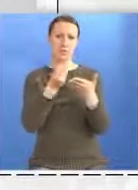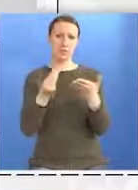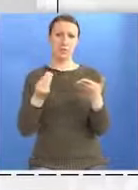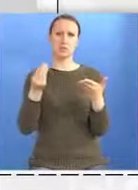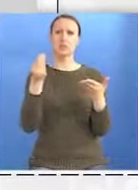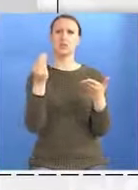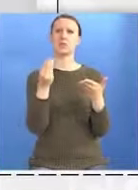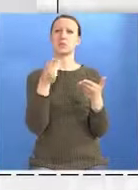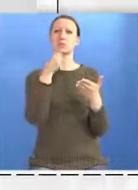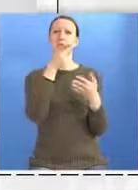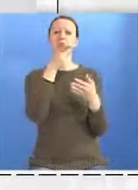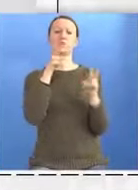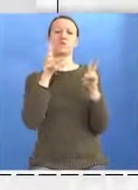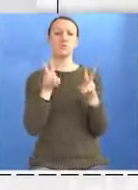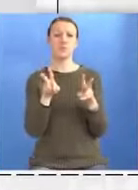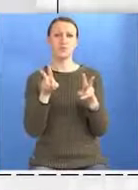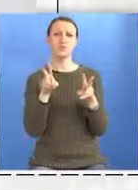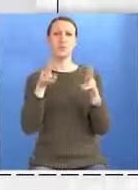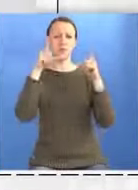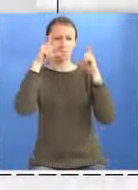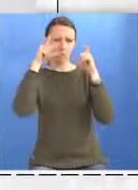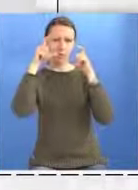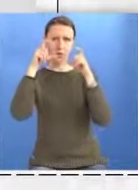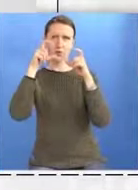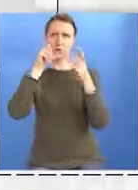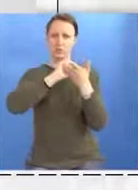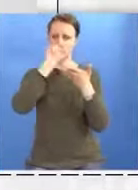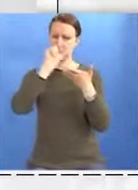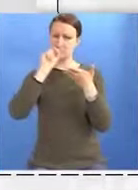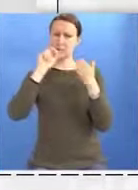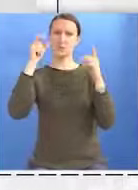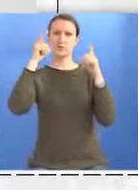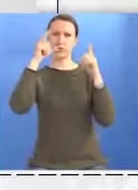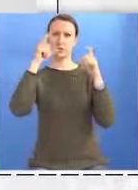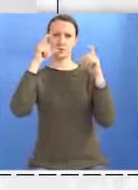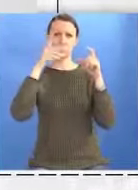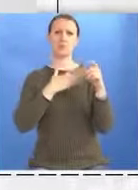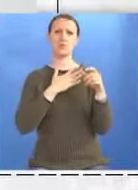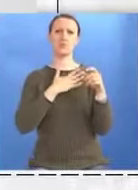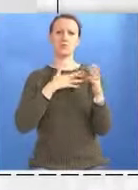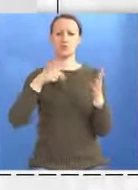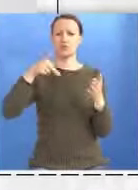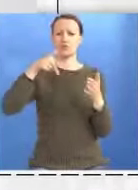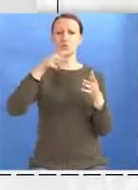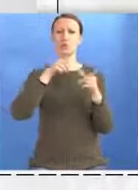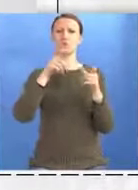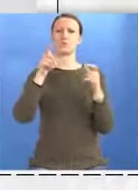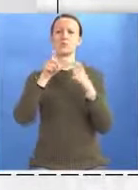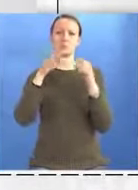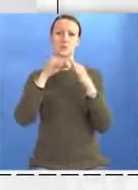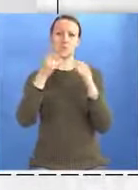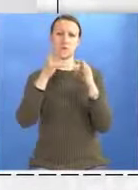i to su u stvari fotografske crtice, odnosno bilješke mojih šetnji uzduž rijeke